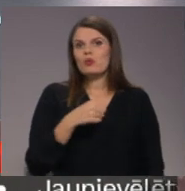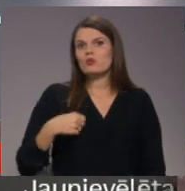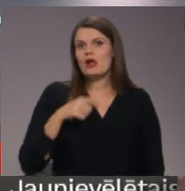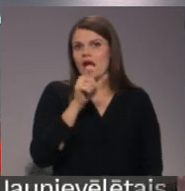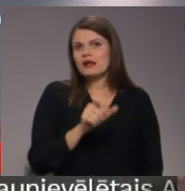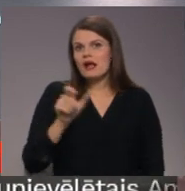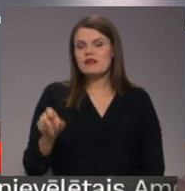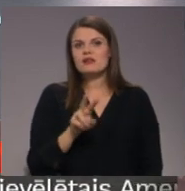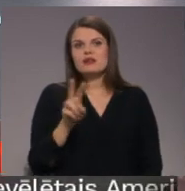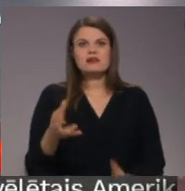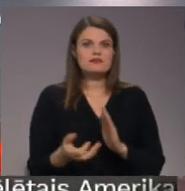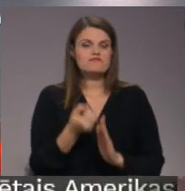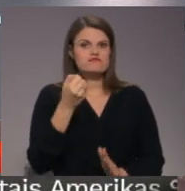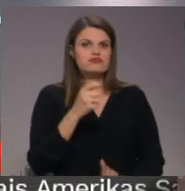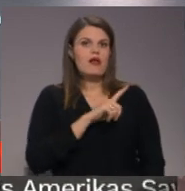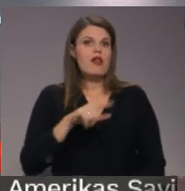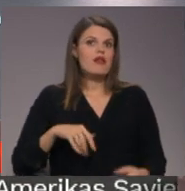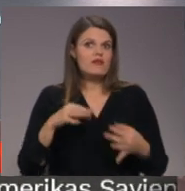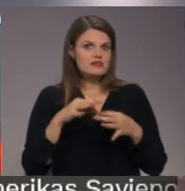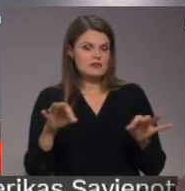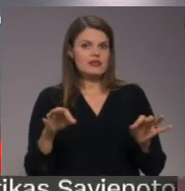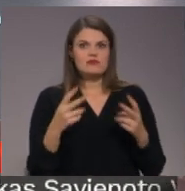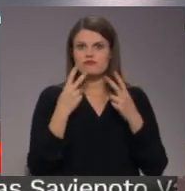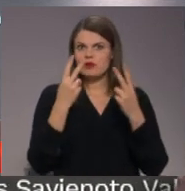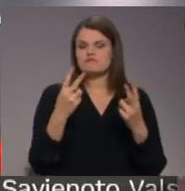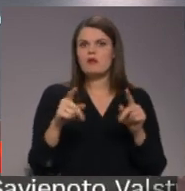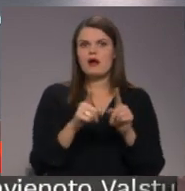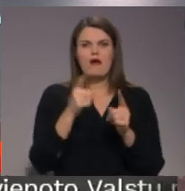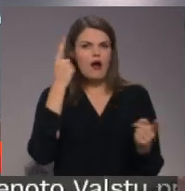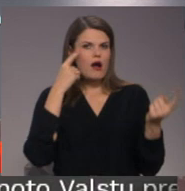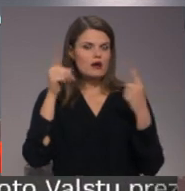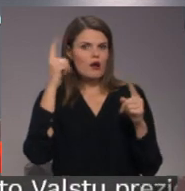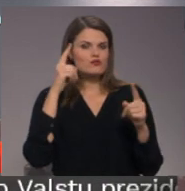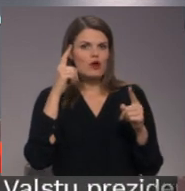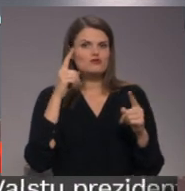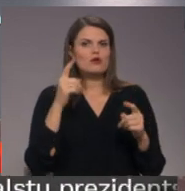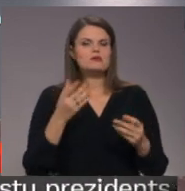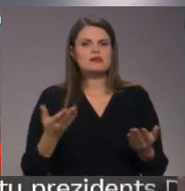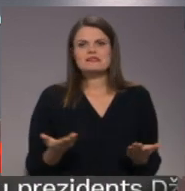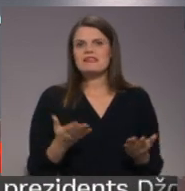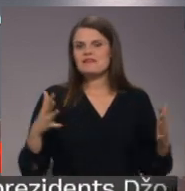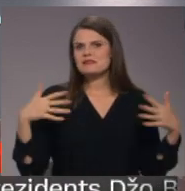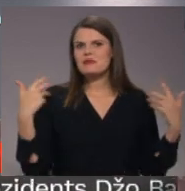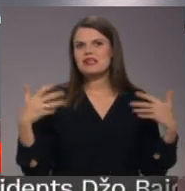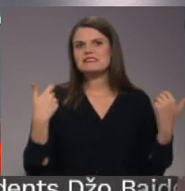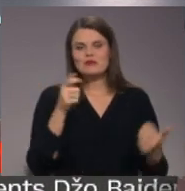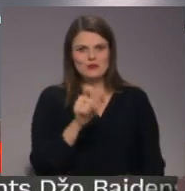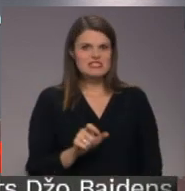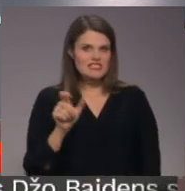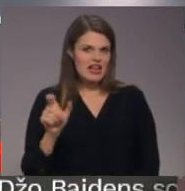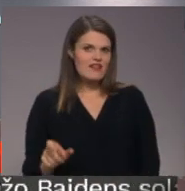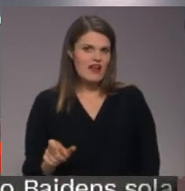izcīnījuši Latvijas brīvību, ieraugām arī kā radošus, izdomas bagātus un dzīvespriecīgus cilvēkus. Vairāk stāsta Skrundas